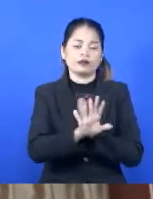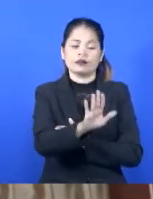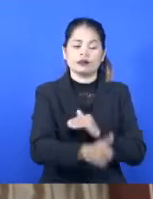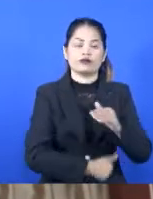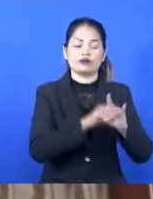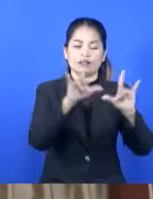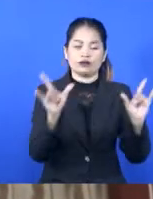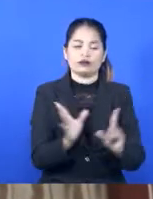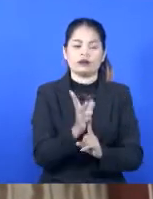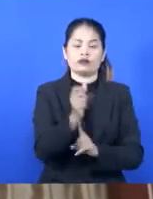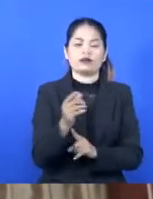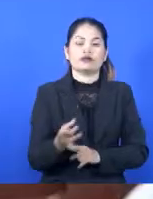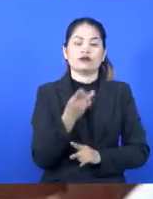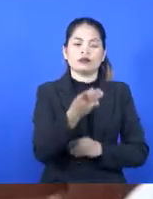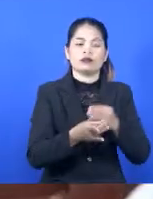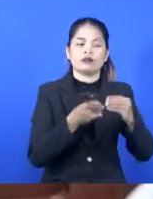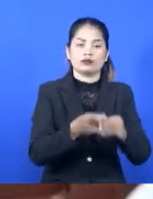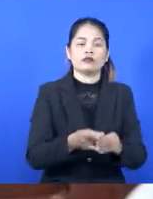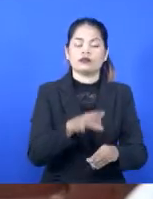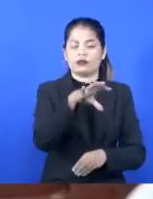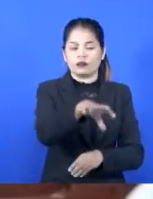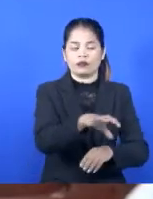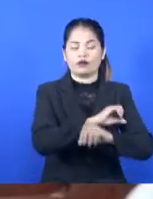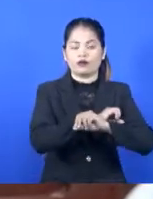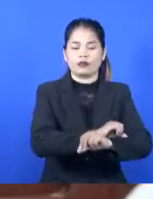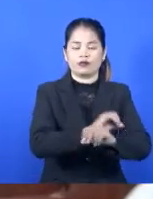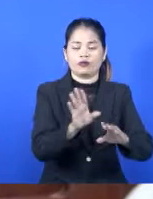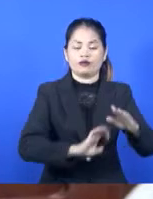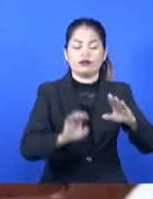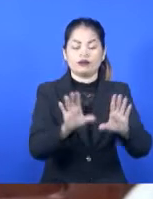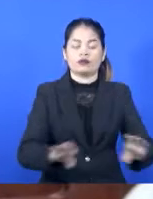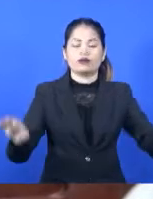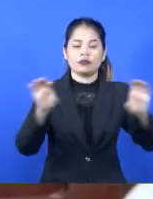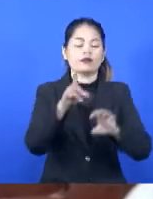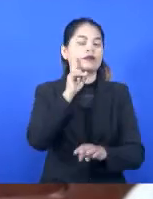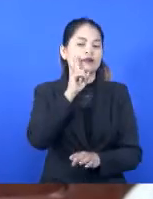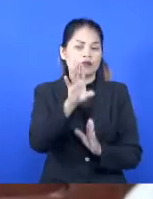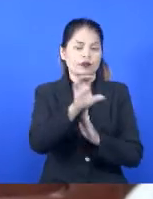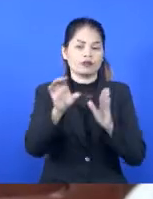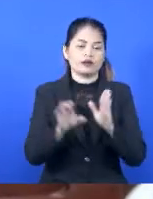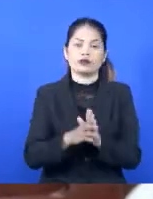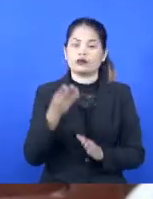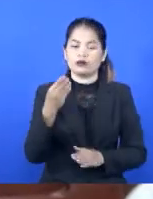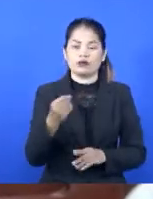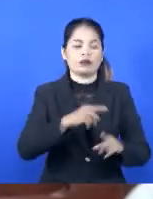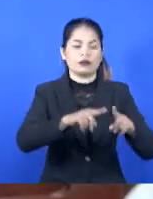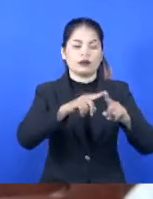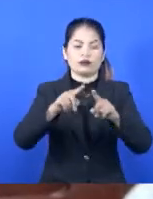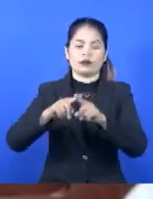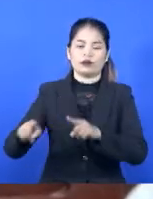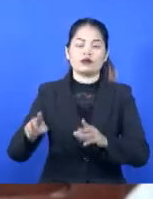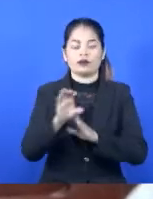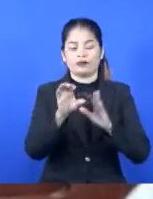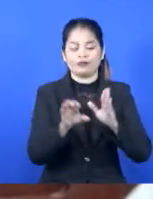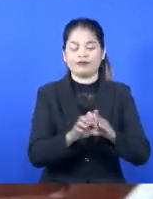ពាក់ព័ន្ធទៅនឹងច្បាប់ស្ដីពីតំបន់ការពារធម្មជាតិច្បាប់ស្ដីពីការប្រឆាំងនឹងការសម្អាតប្រាក់និងហិរញ្ញប្បទានភេរវកម្មនិងនីតិវិធី